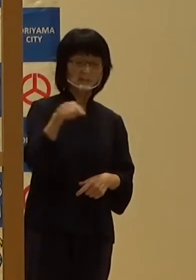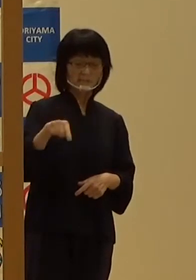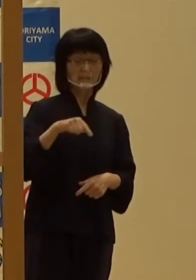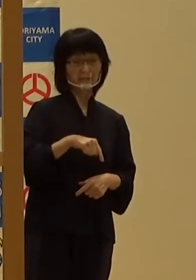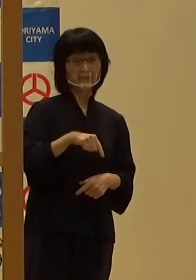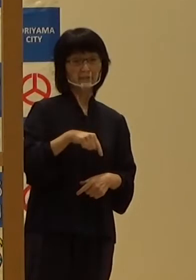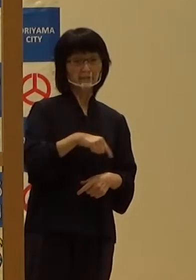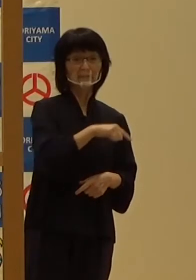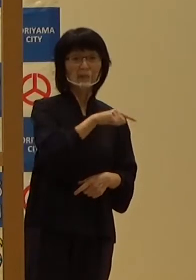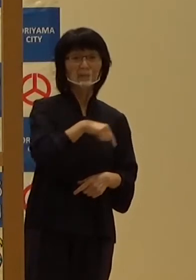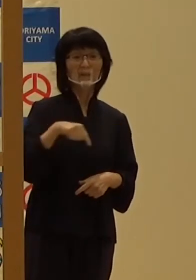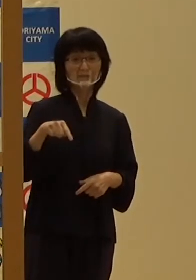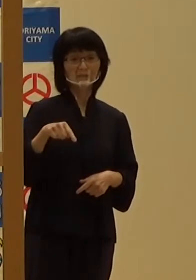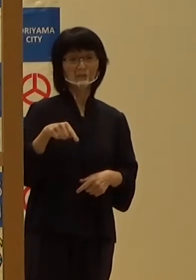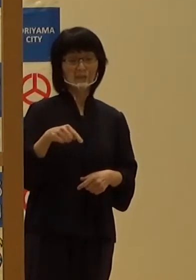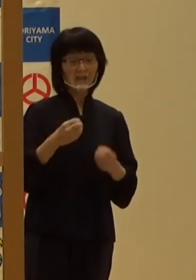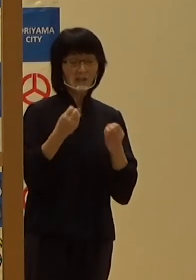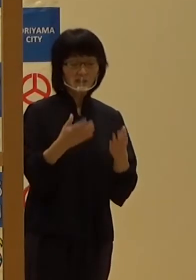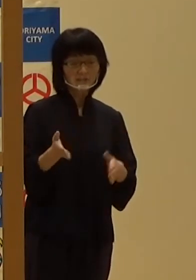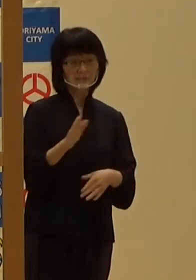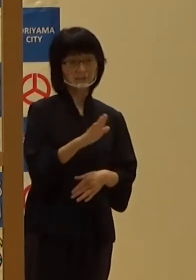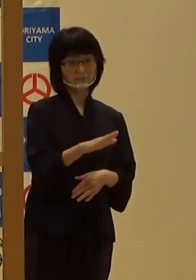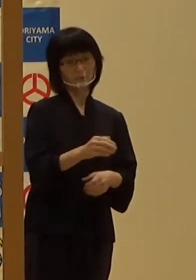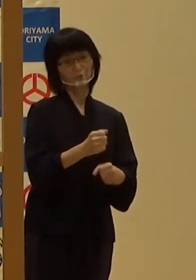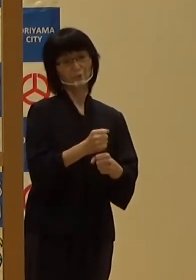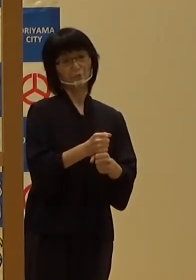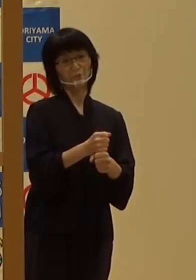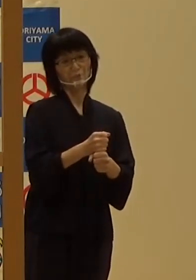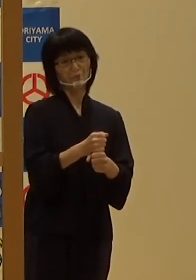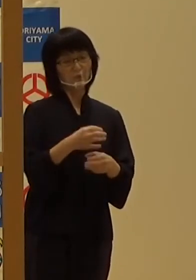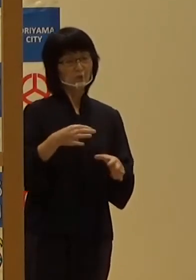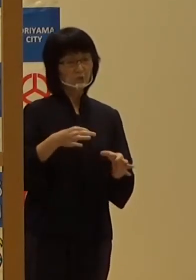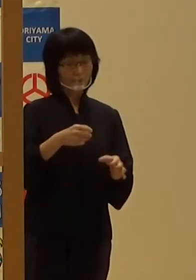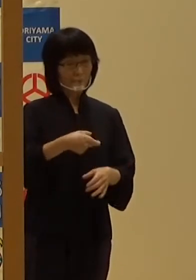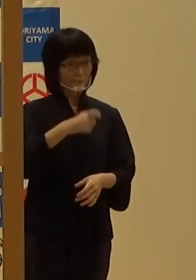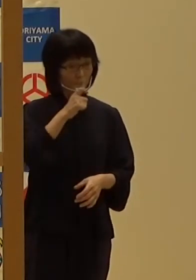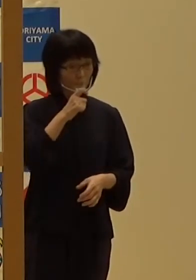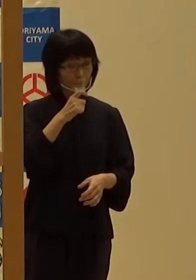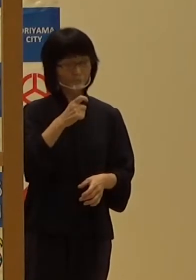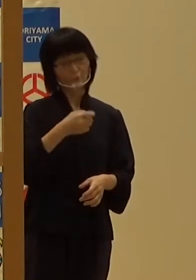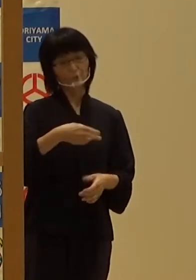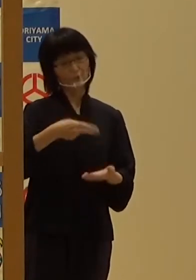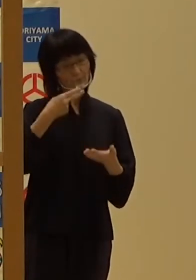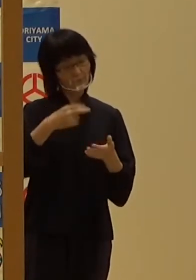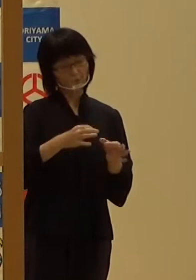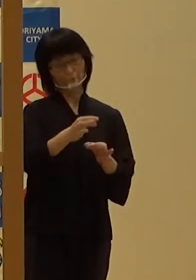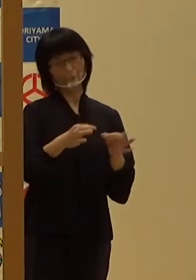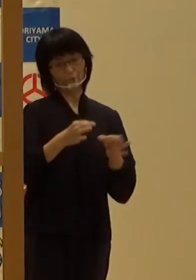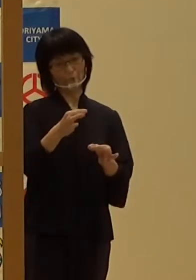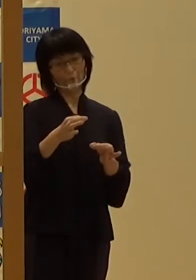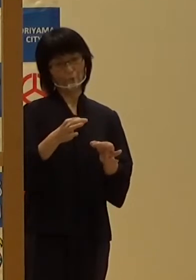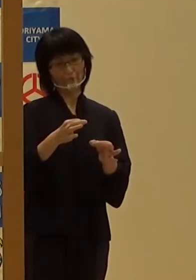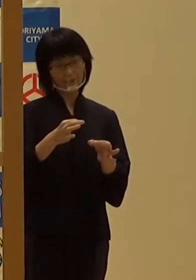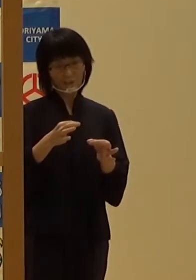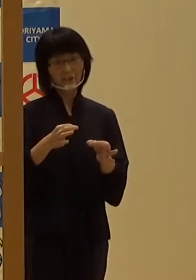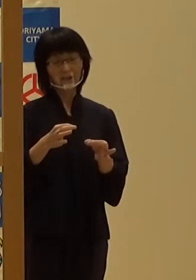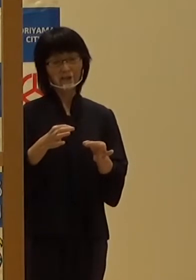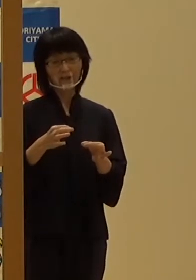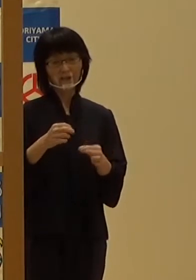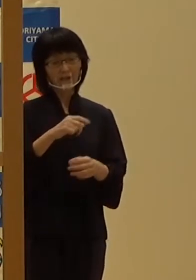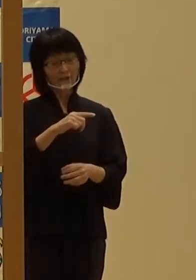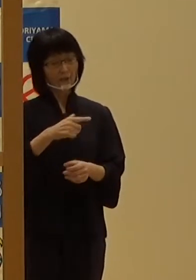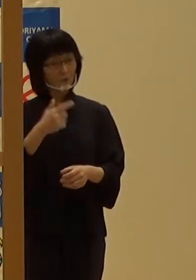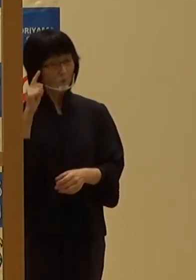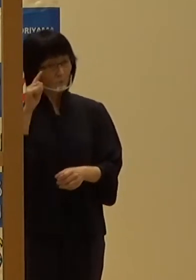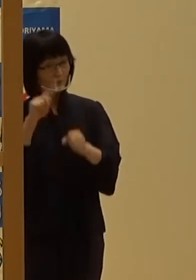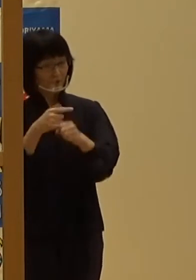3棟をですね、新たに設置しまして、飲食店や、多目的スペースとし